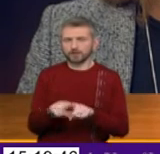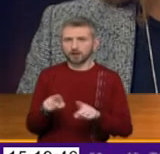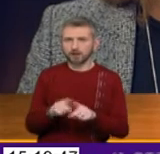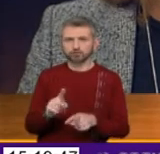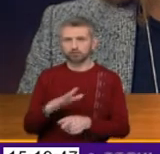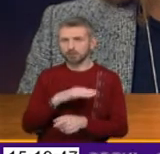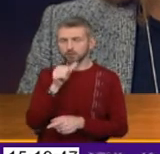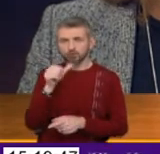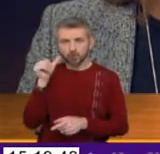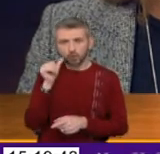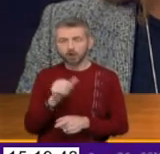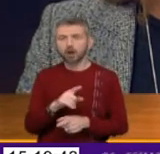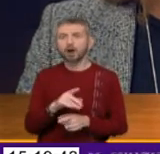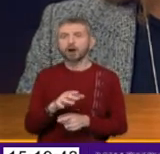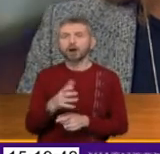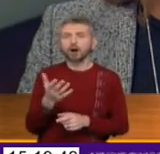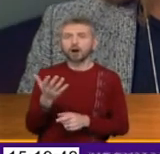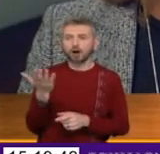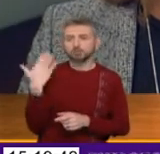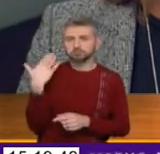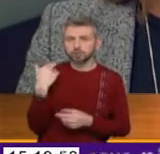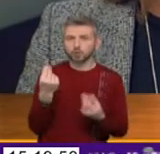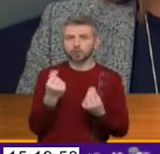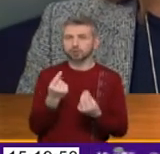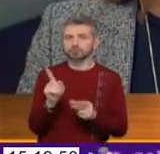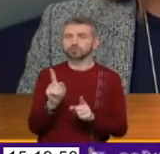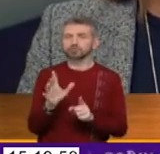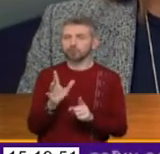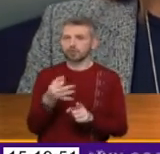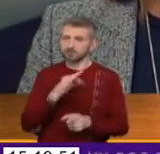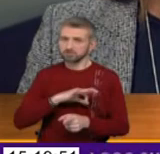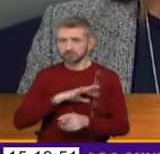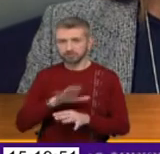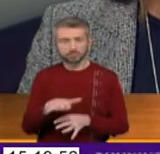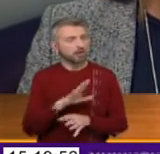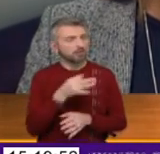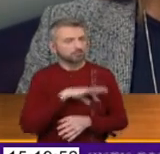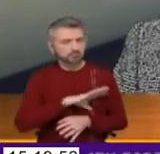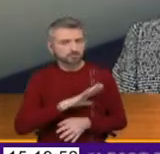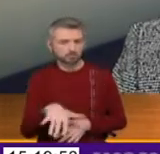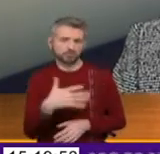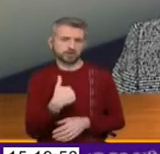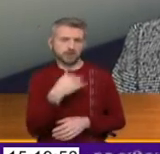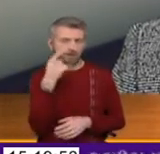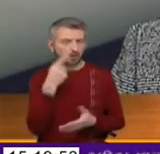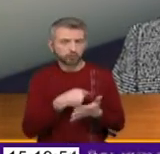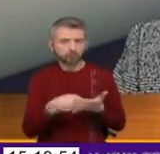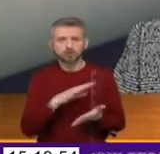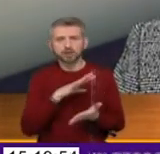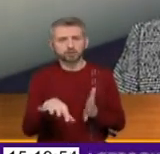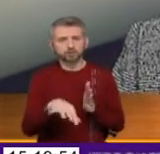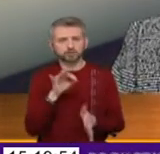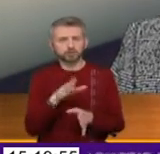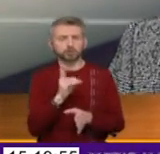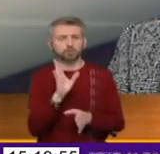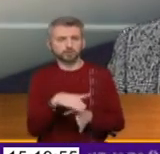була минулого року. А що з минулорічними коштами? Вони все-таки реалізувалися чи ні? Вони не реалізувалися, тому що, я знову ж таки наголошую, не було визначено